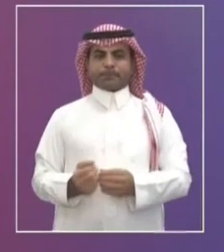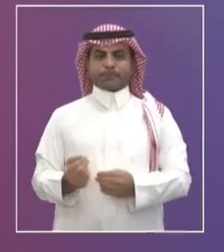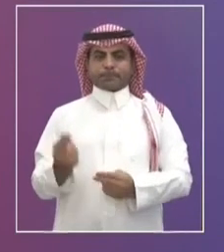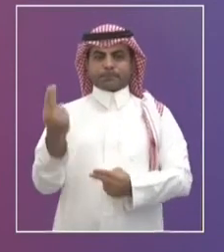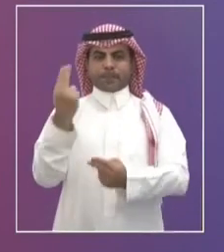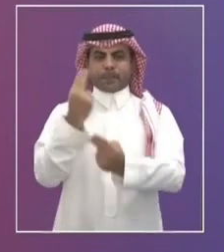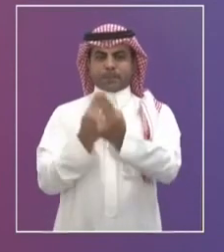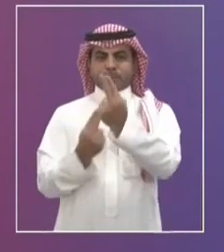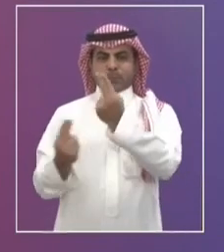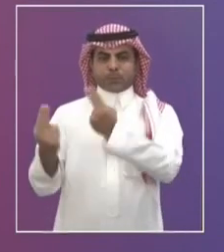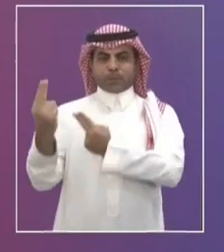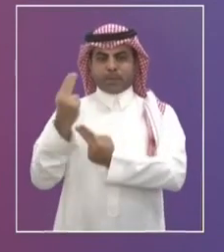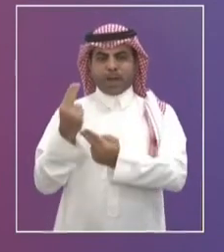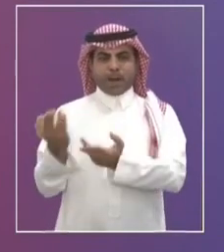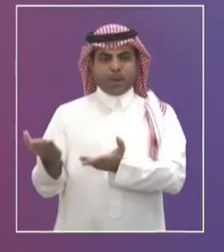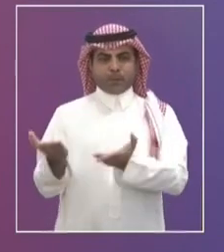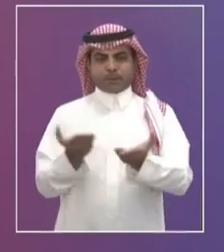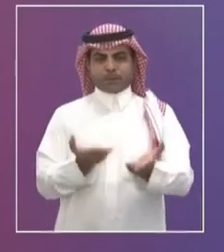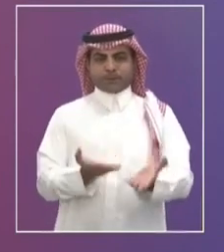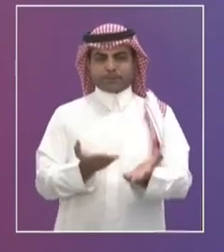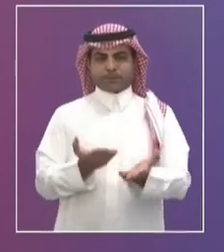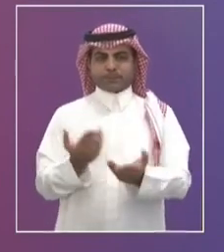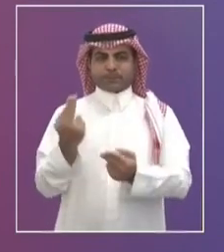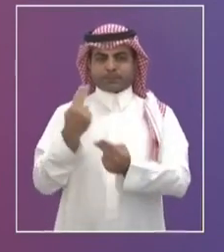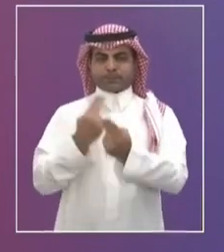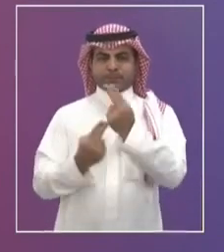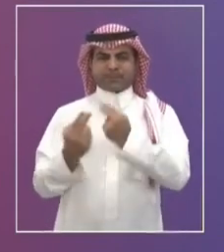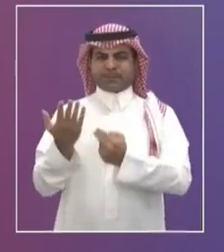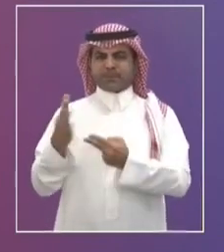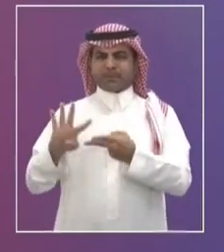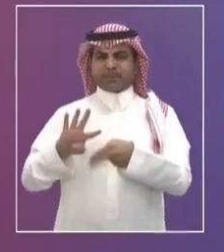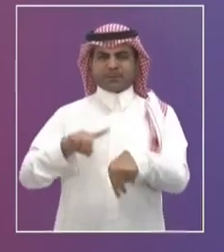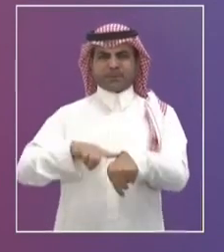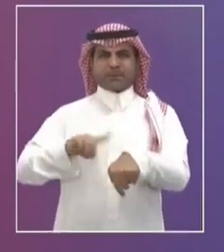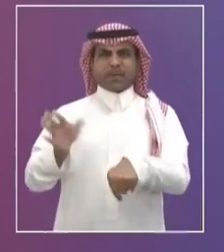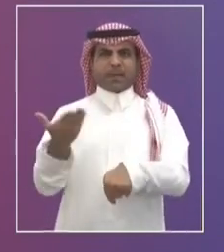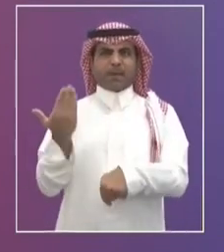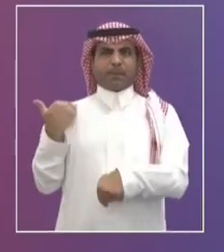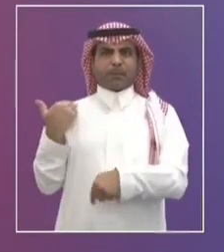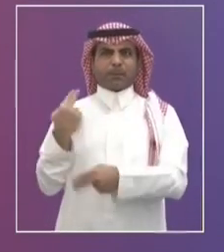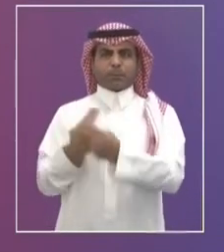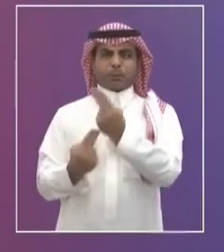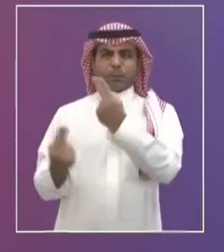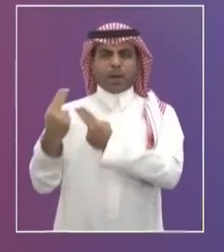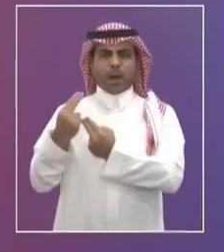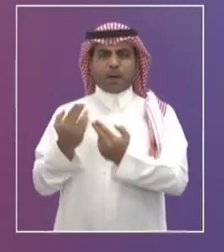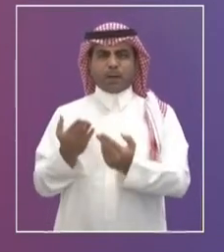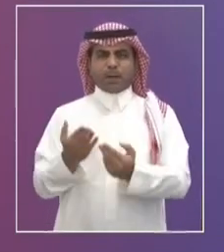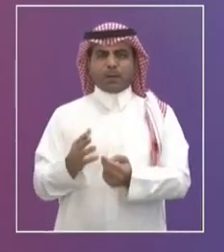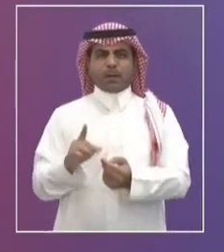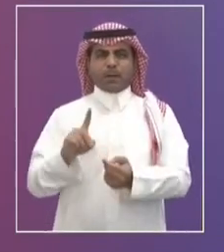ننتقل الآن إلى الاستفسارات الشائعة خلال 24 ساعة الماضية.